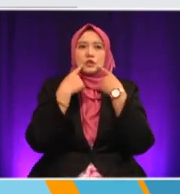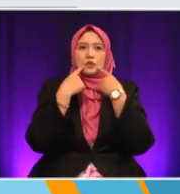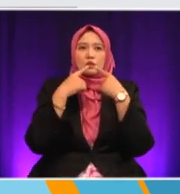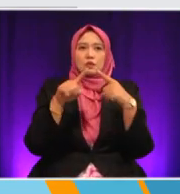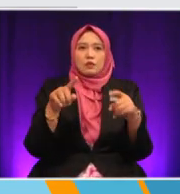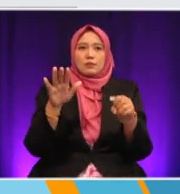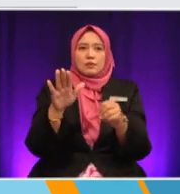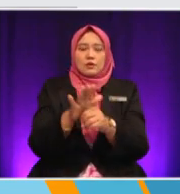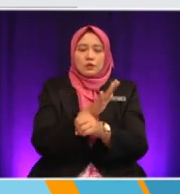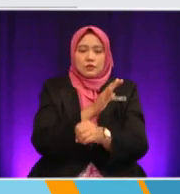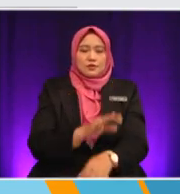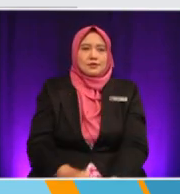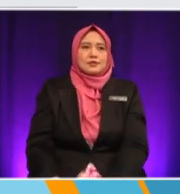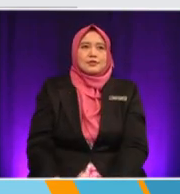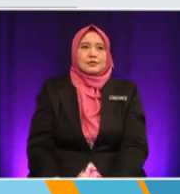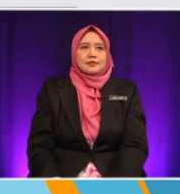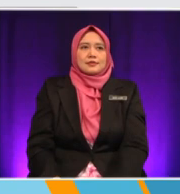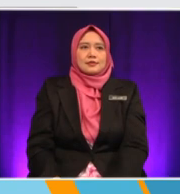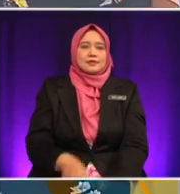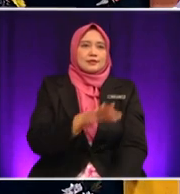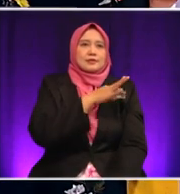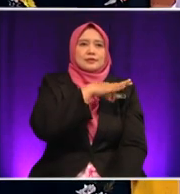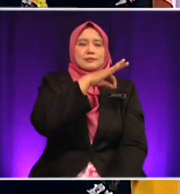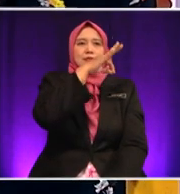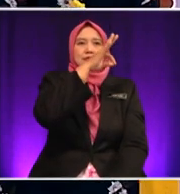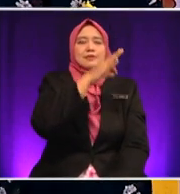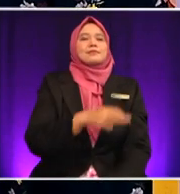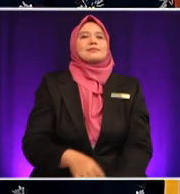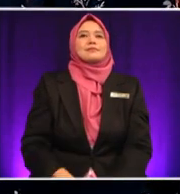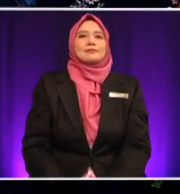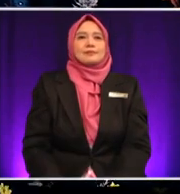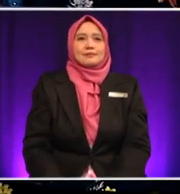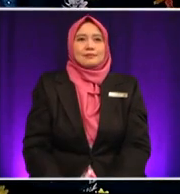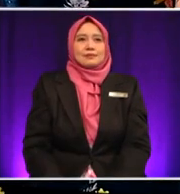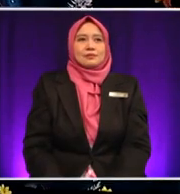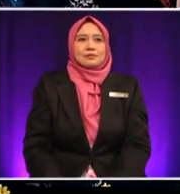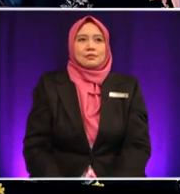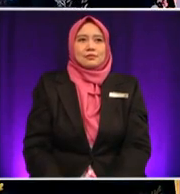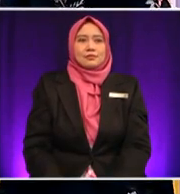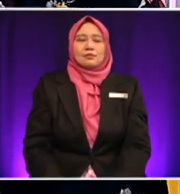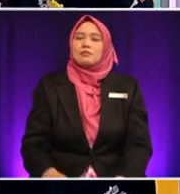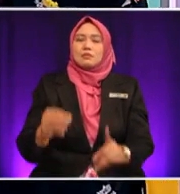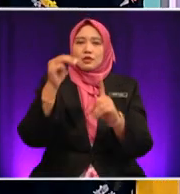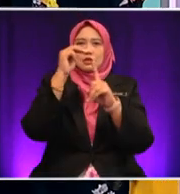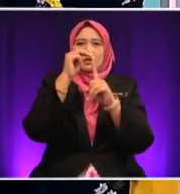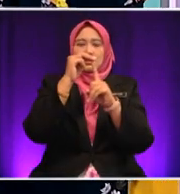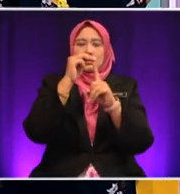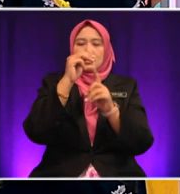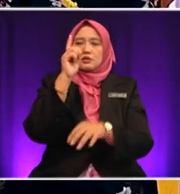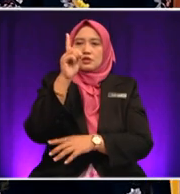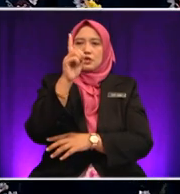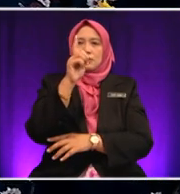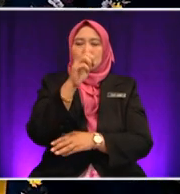semangat jadi Teknik ini kini kalau biasanya maka dia satu atau dua tetapi kalau